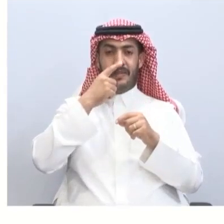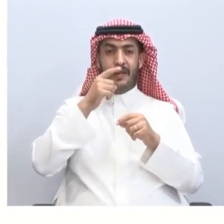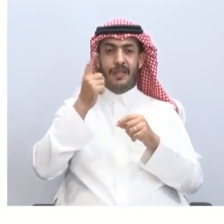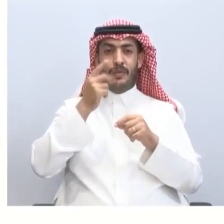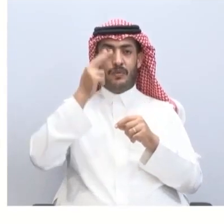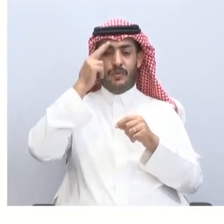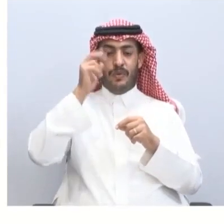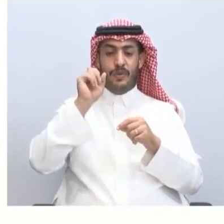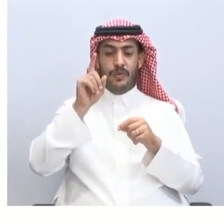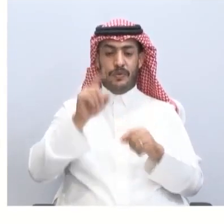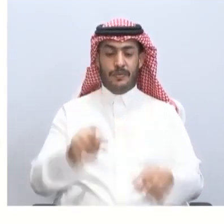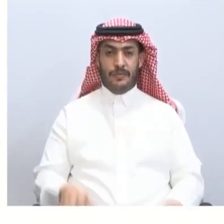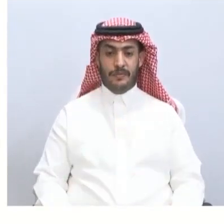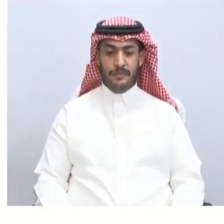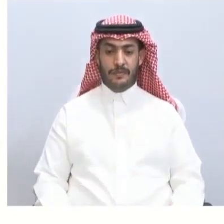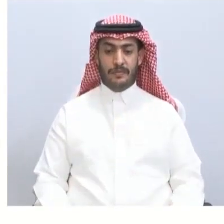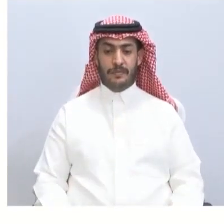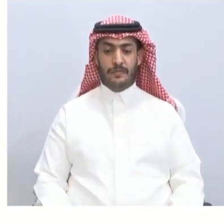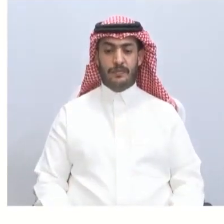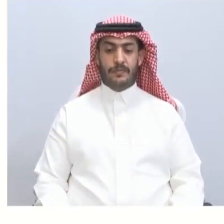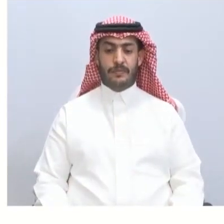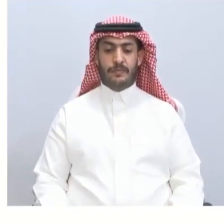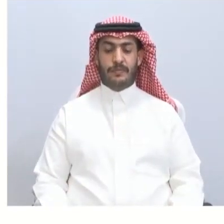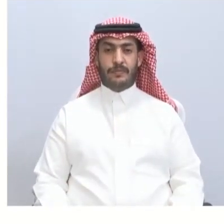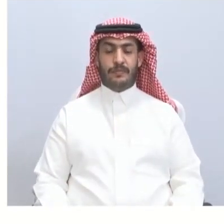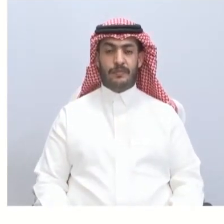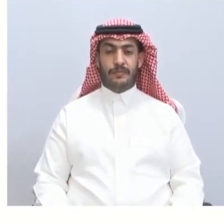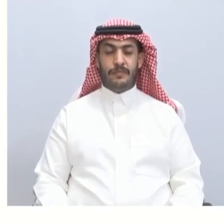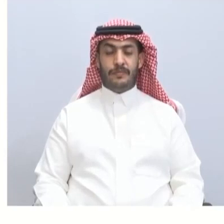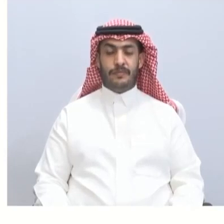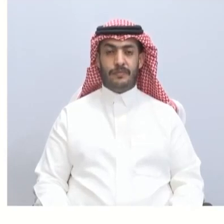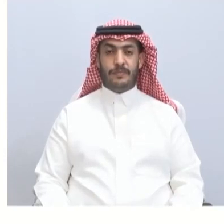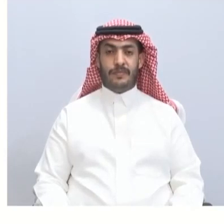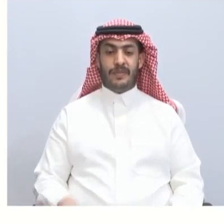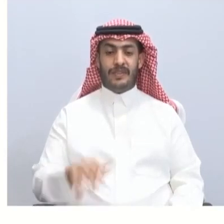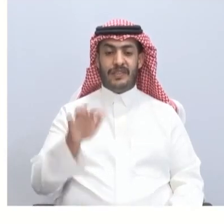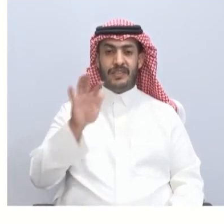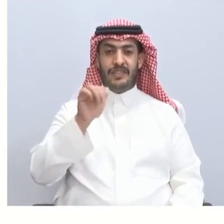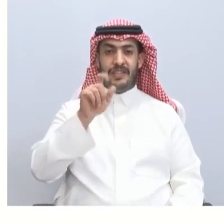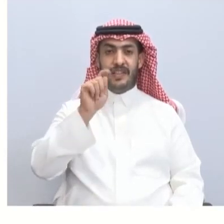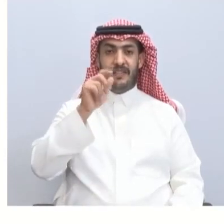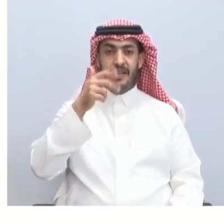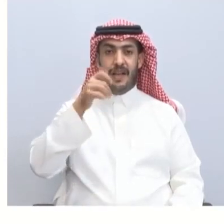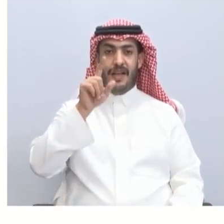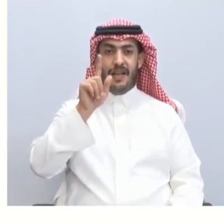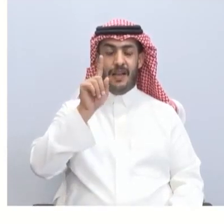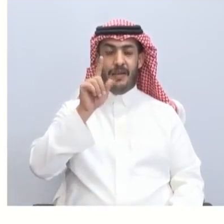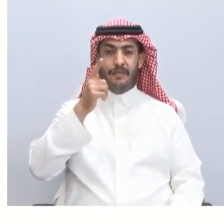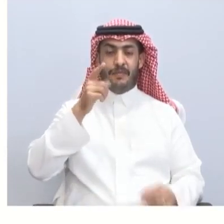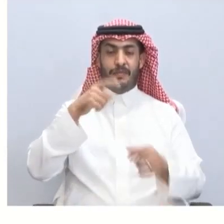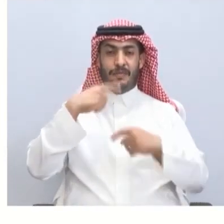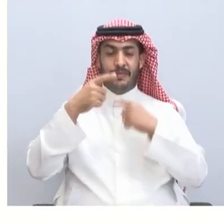الدوله السعوديه الاولى فماذا فعل الشريف غالب هل